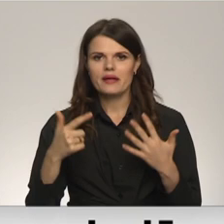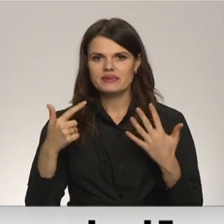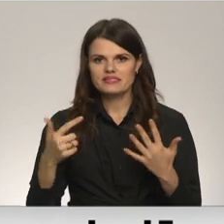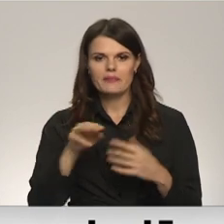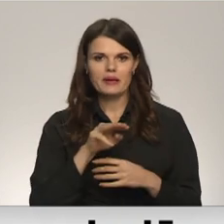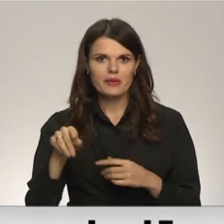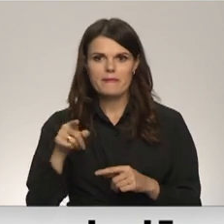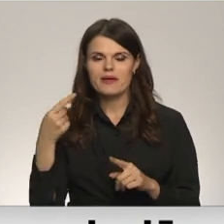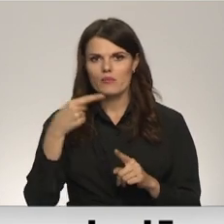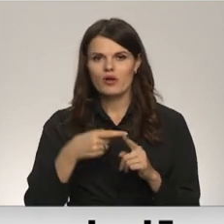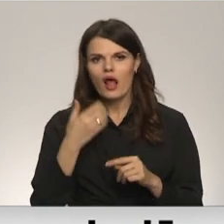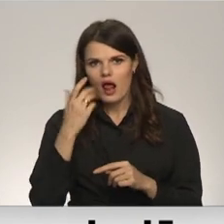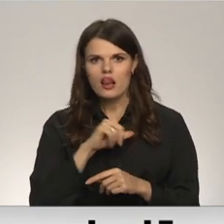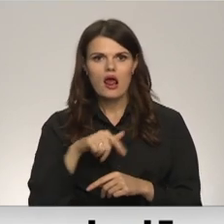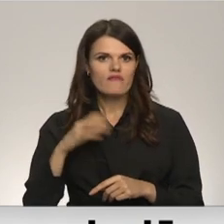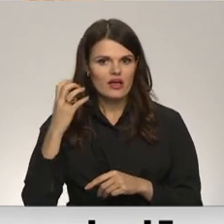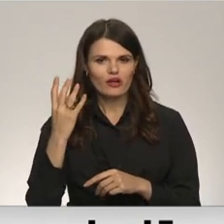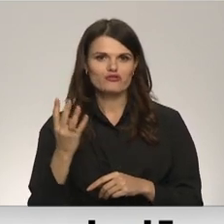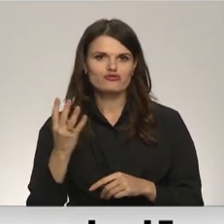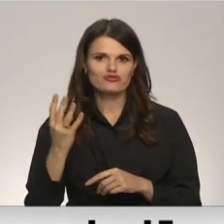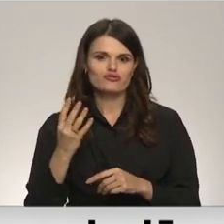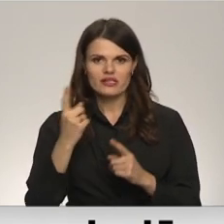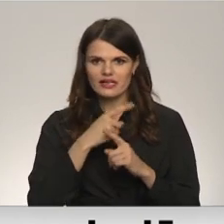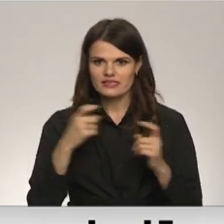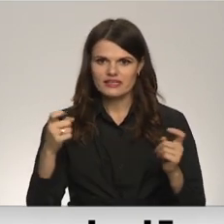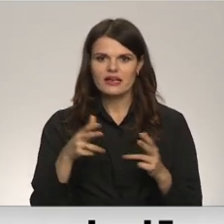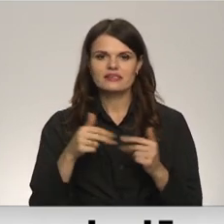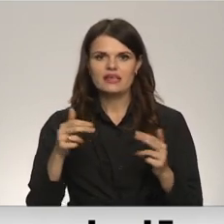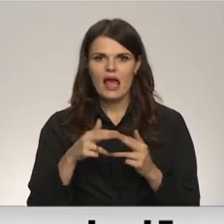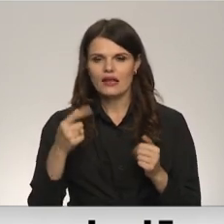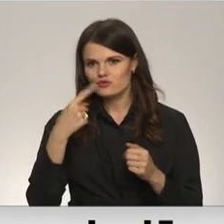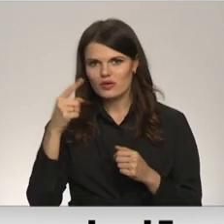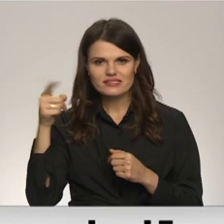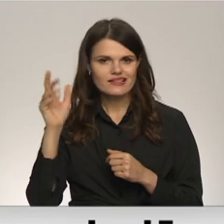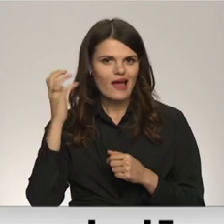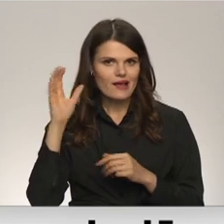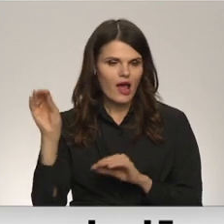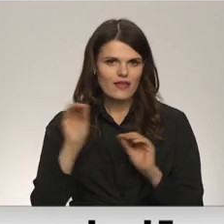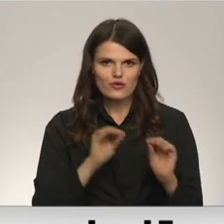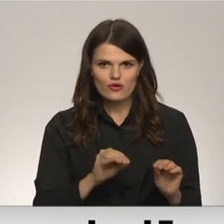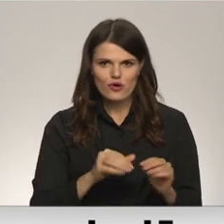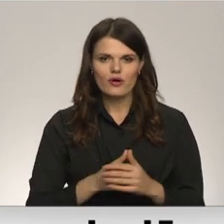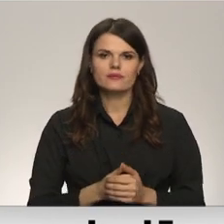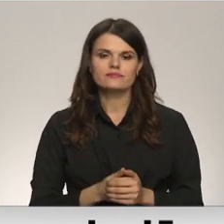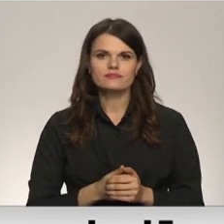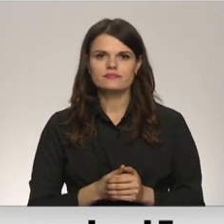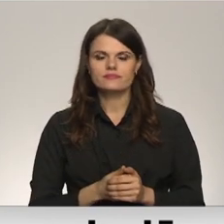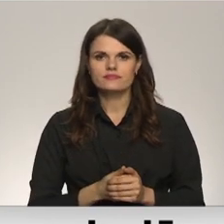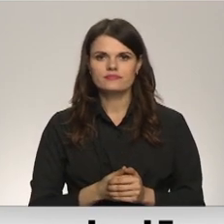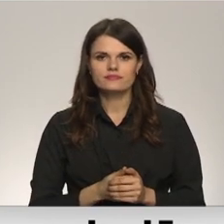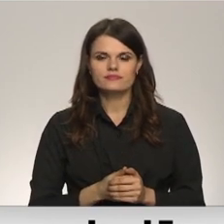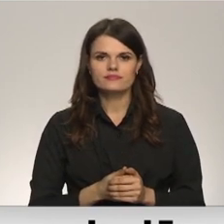Šī esot pirmā reize, kad Latvijas radio 4 ēterā skan ziņas, kuras ierakstītas no cita radio ētera. Hrišķatek